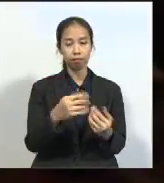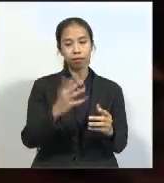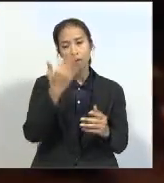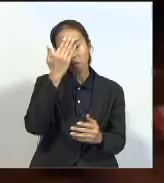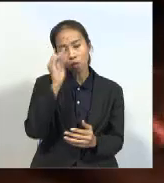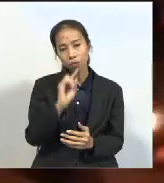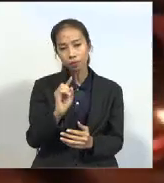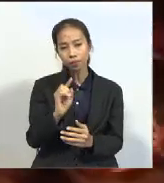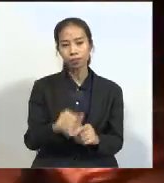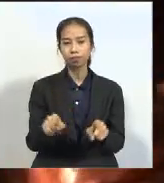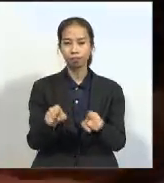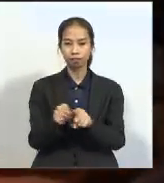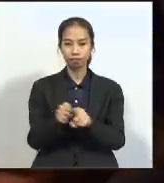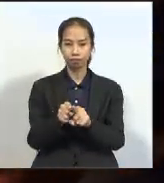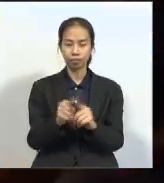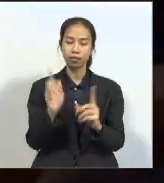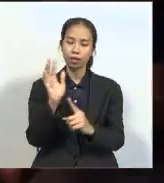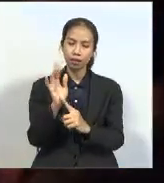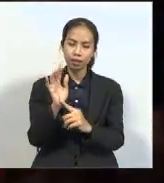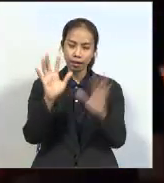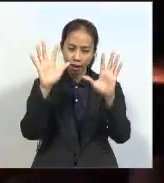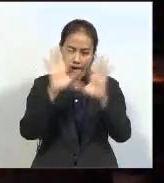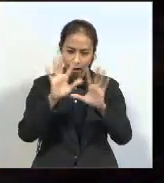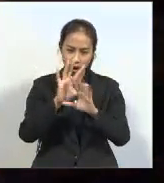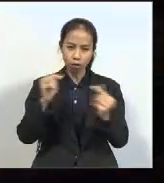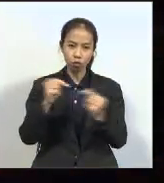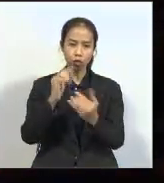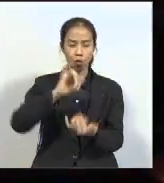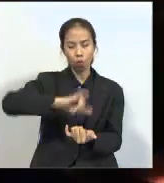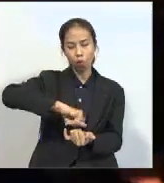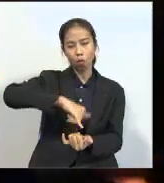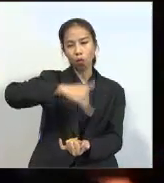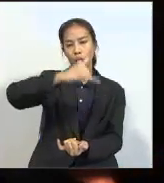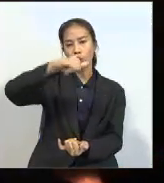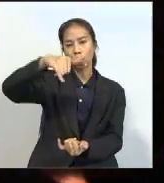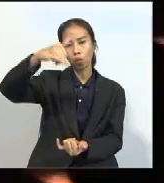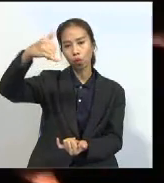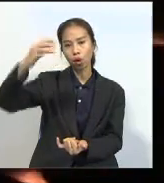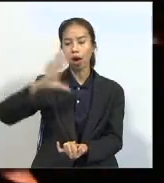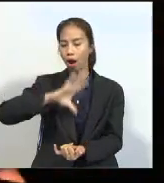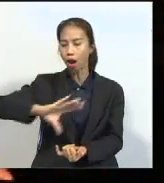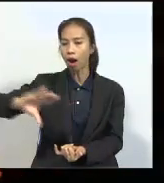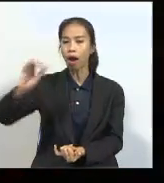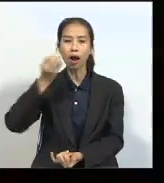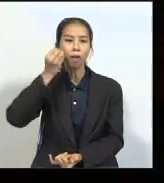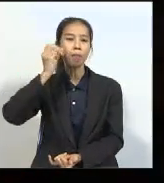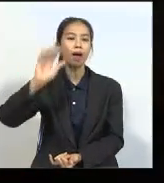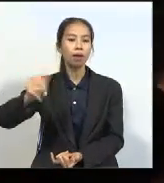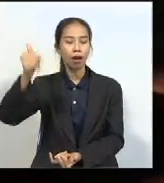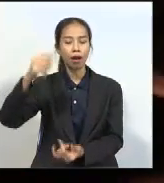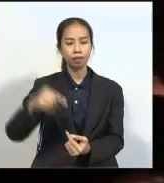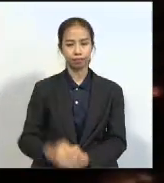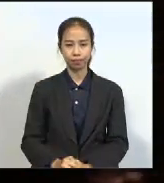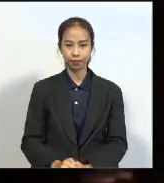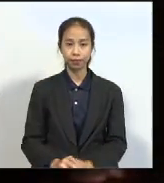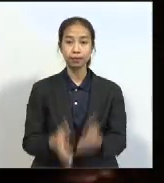เพื่อเป็นเขาบอกว่าจะเป็นแสงส่องสว่างให้วิญญาณผู้เสียชีวิตและผู้สูญหายได้เดินทางกลับบ้านและไปสู่สุคตินั่นเองนะ